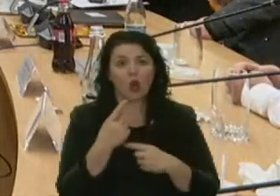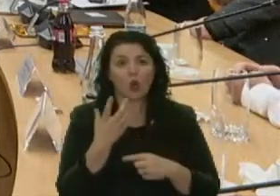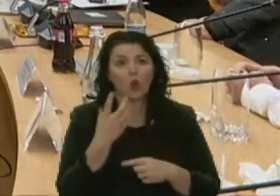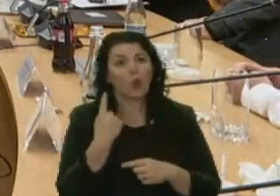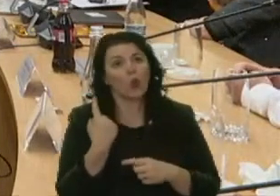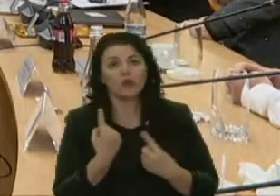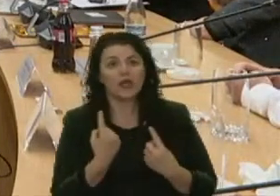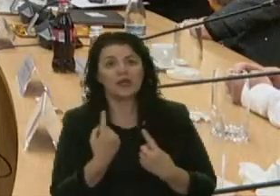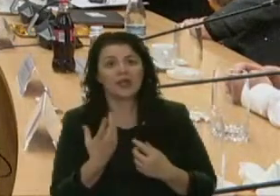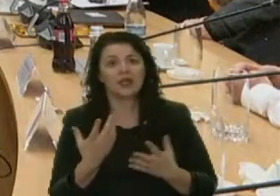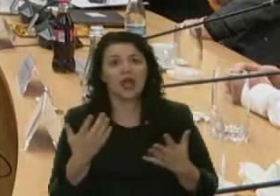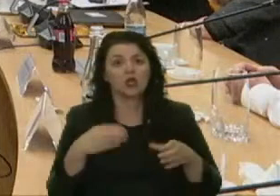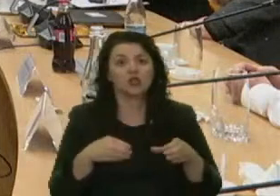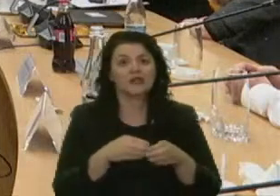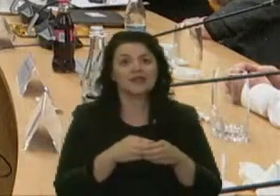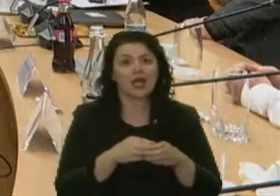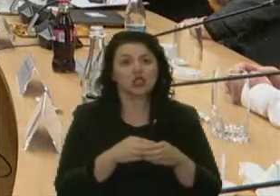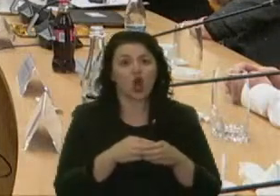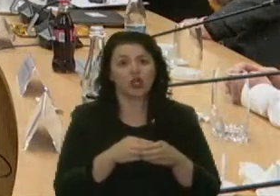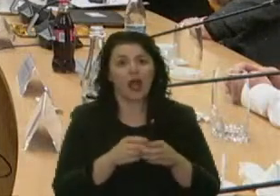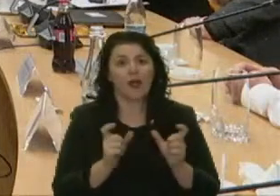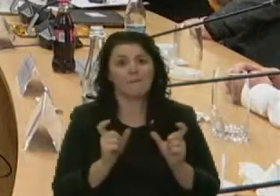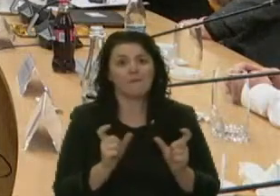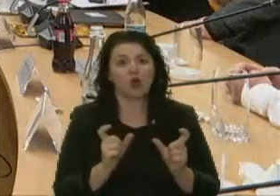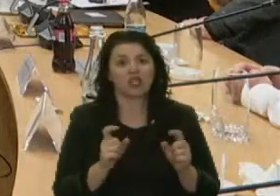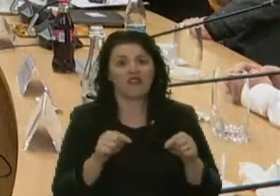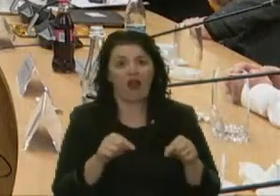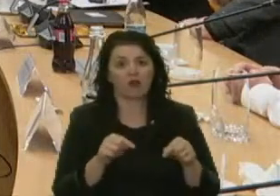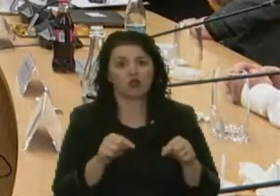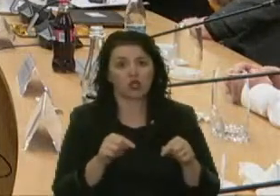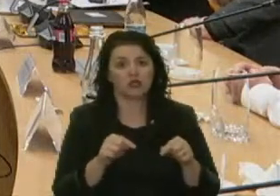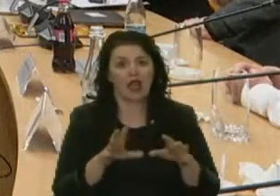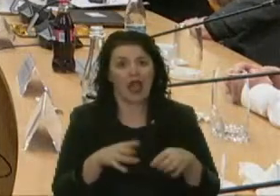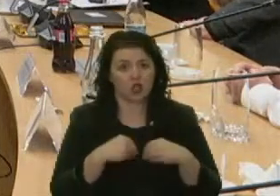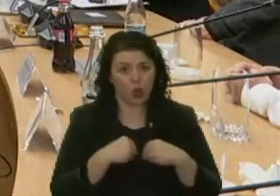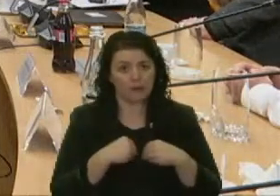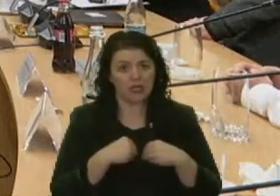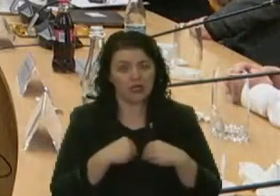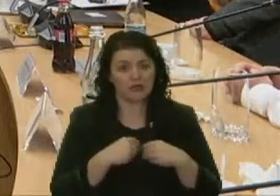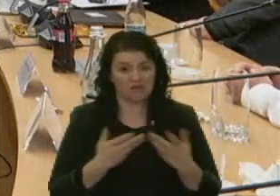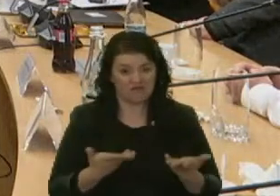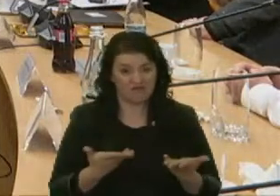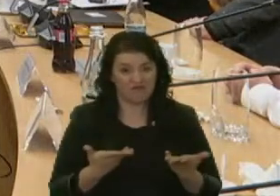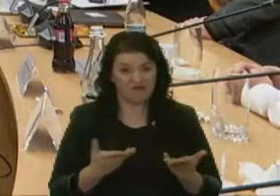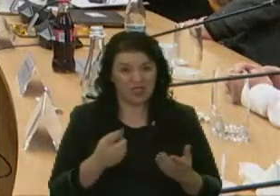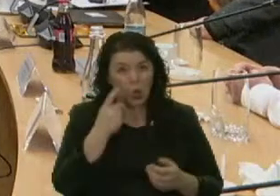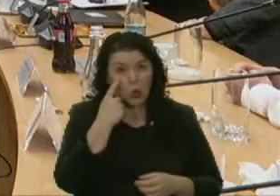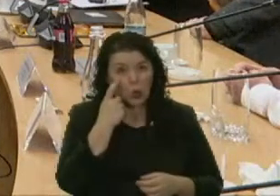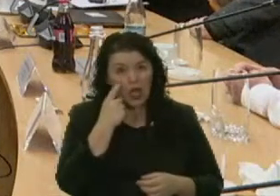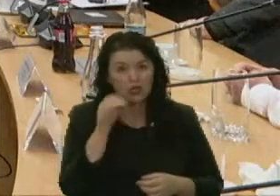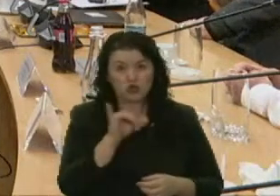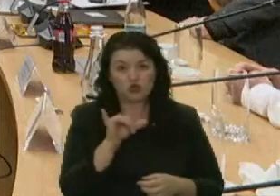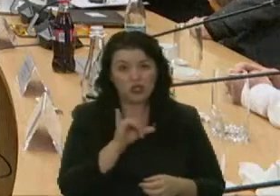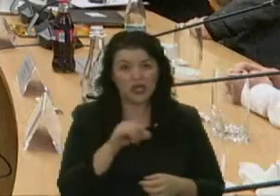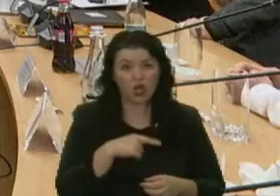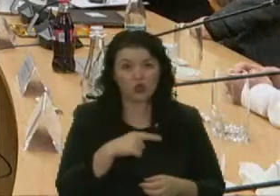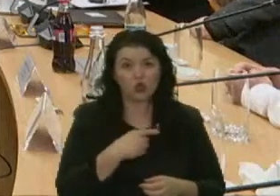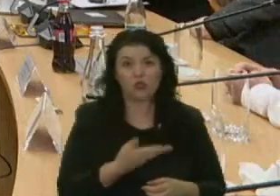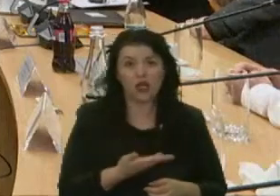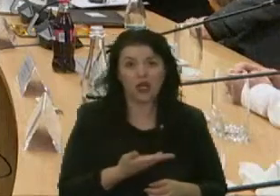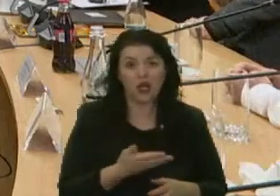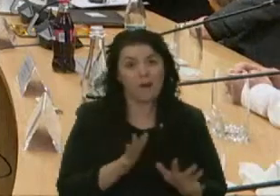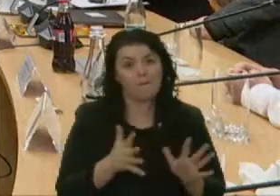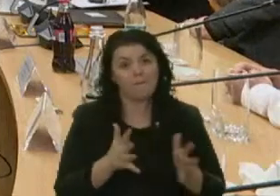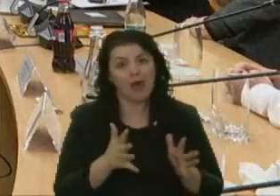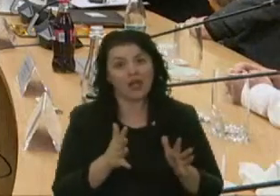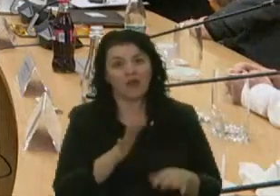dintre cei din sector împotriva acestei adoptări sunt curios Cine sunt aceștia pentru că pare